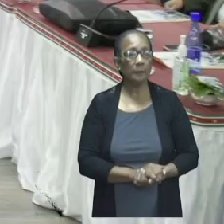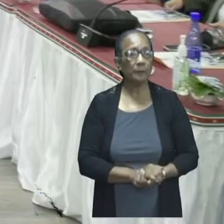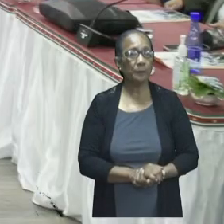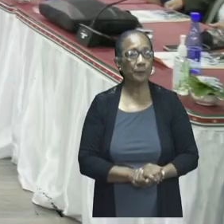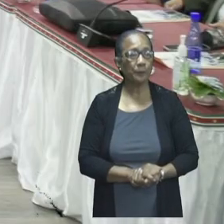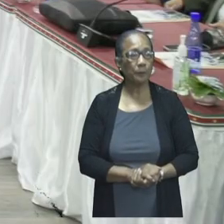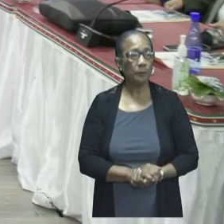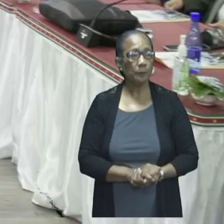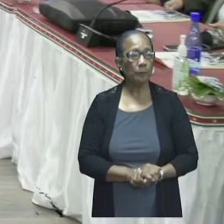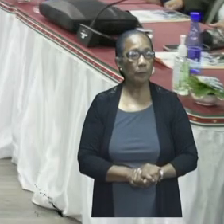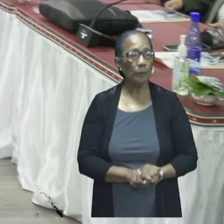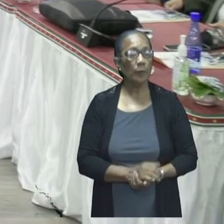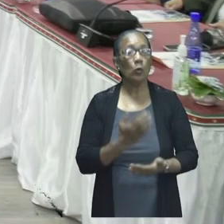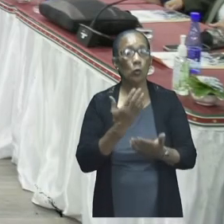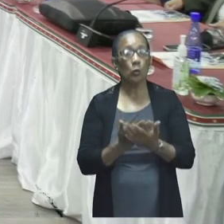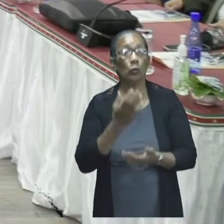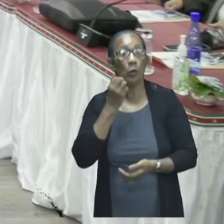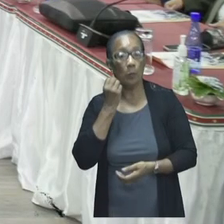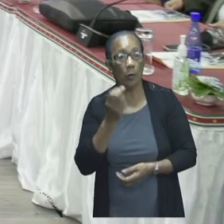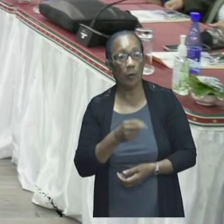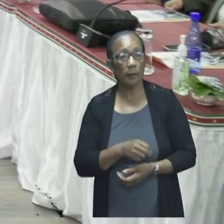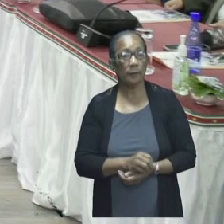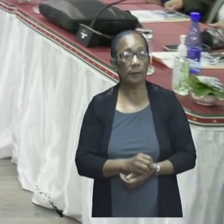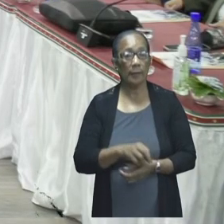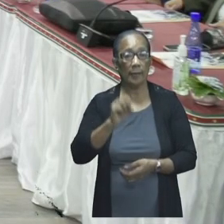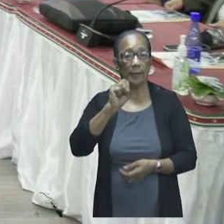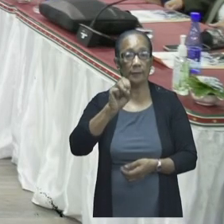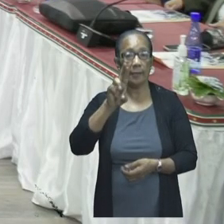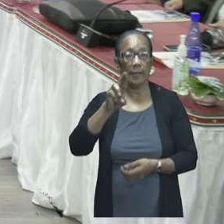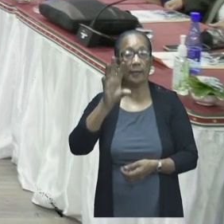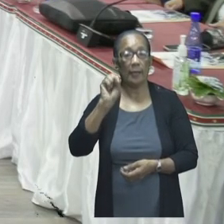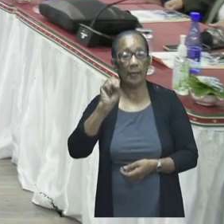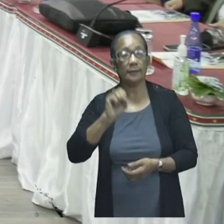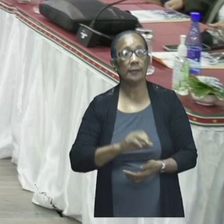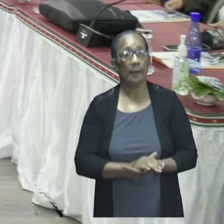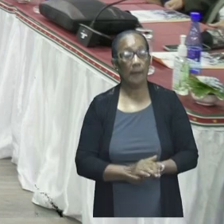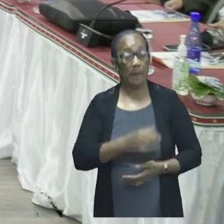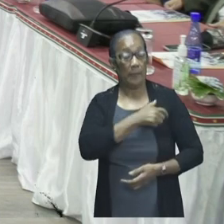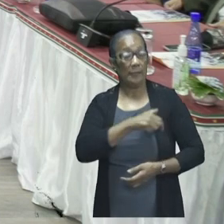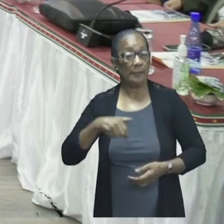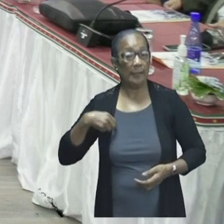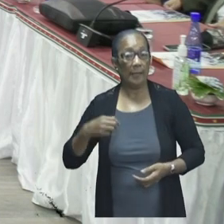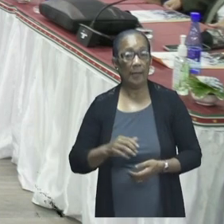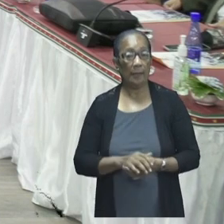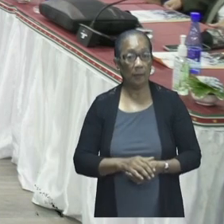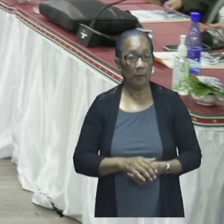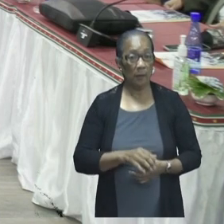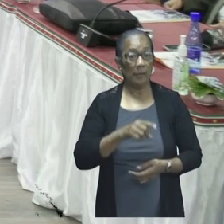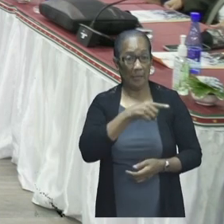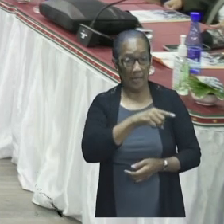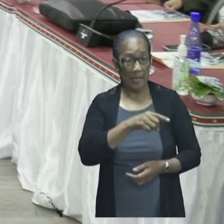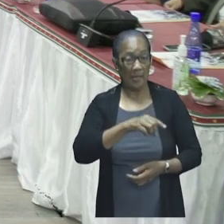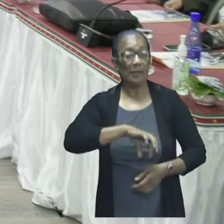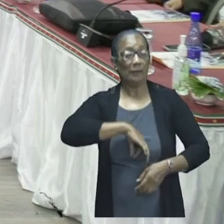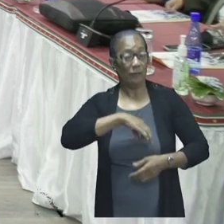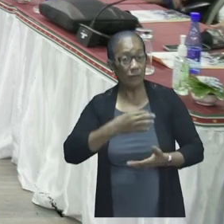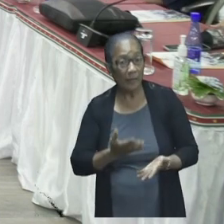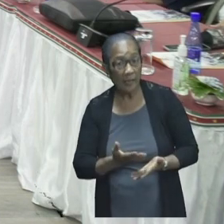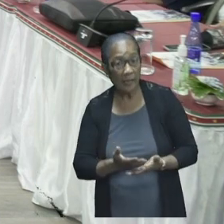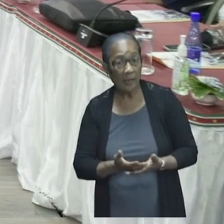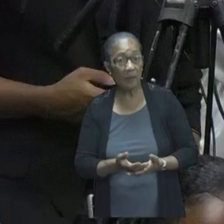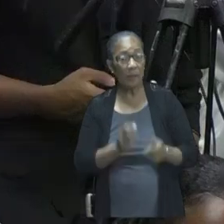de goedemorgen veldbloemen radio sms dan vanaf voor de president kunt u tevreden met de resultaten die in het boek zijn